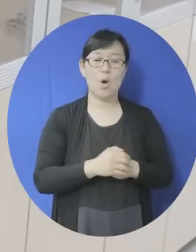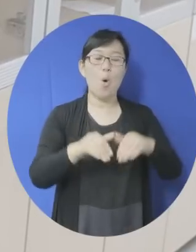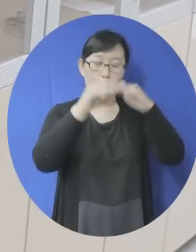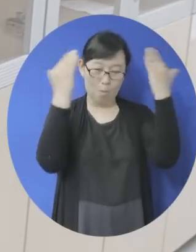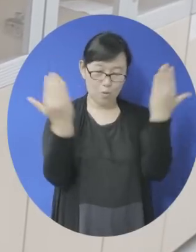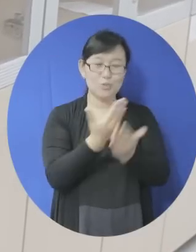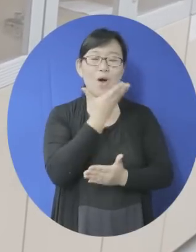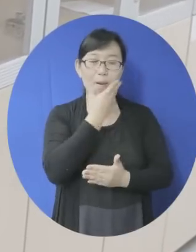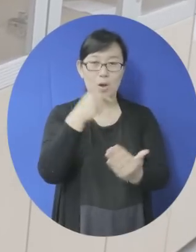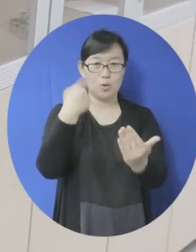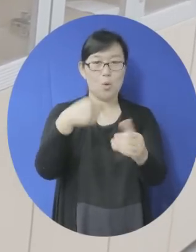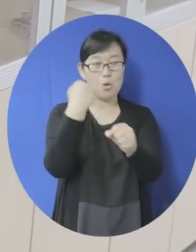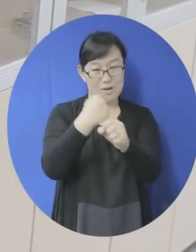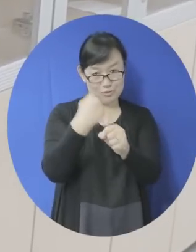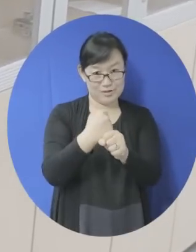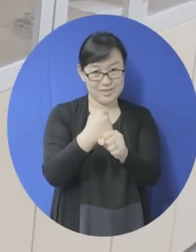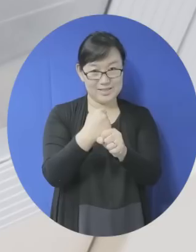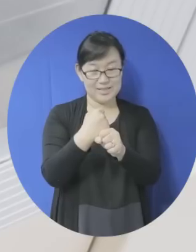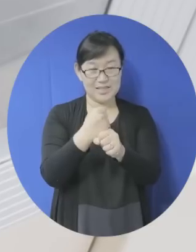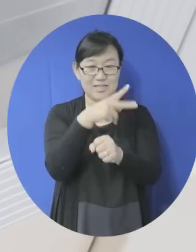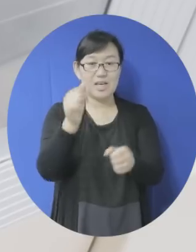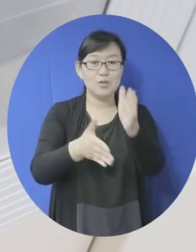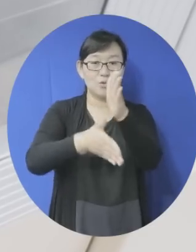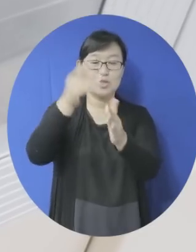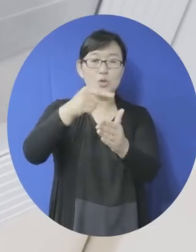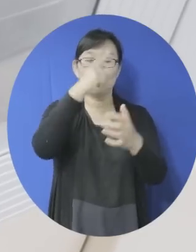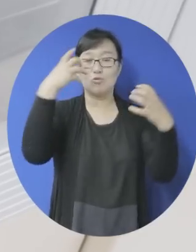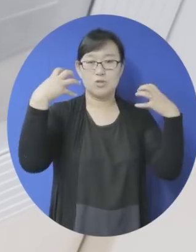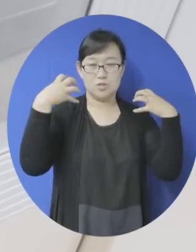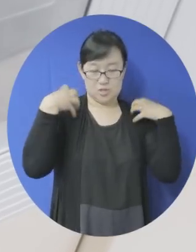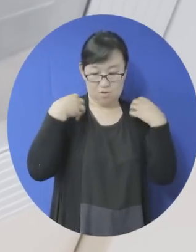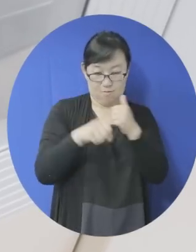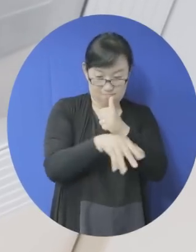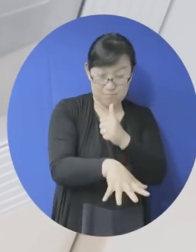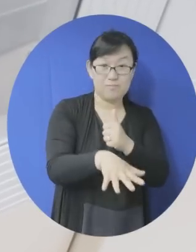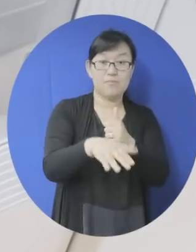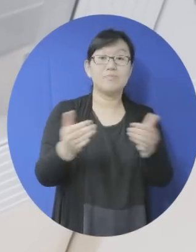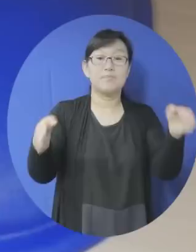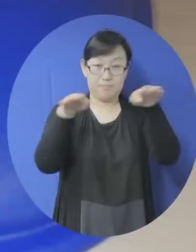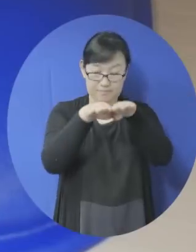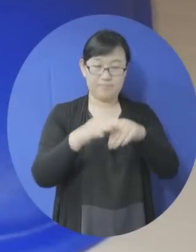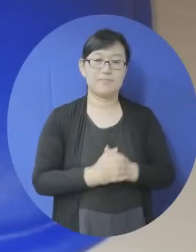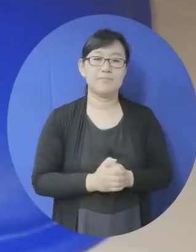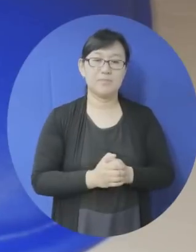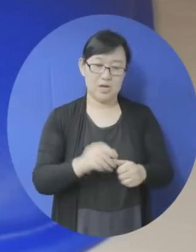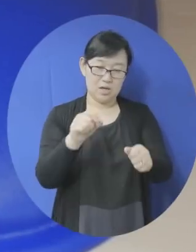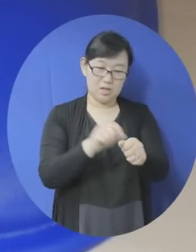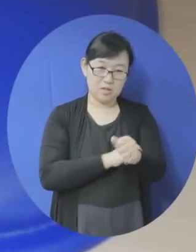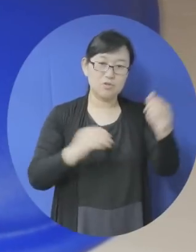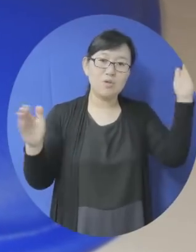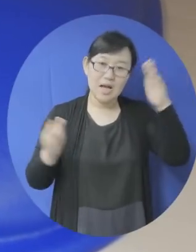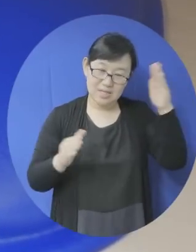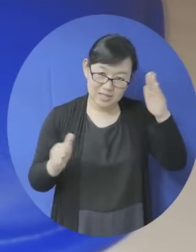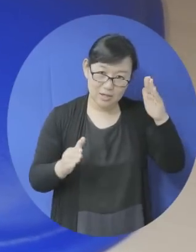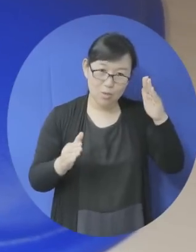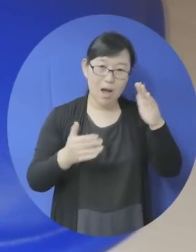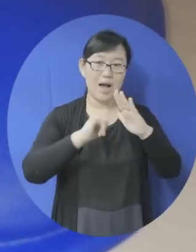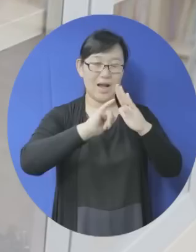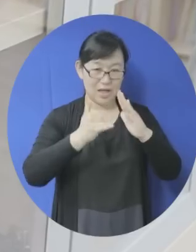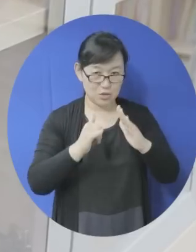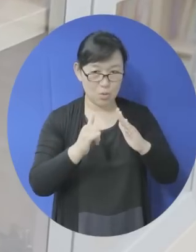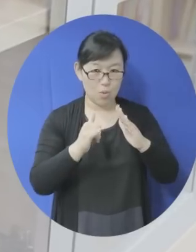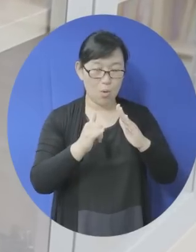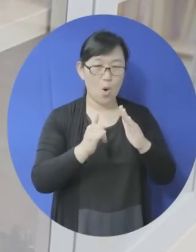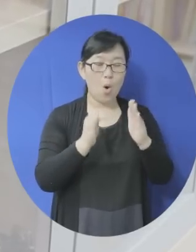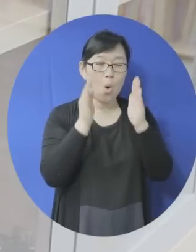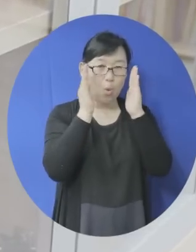이곳은 모두가 행복한 교육을 만들어가는 세종시 교육청의 산하 기관인데요. 특수교육 대상인 학생들과